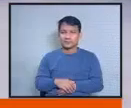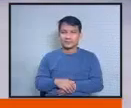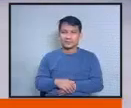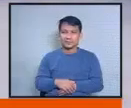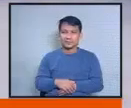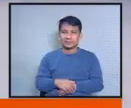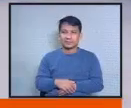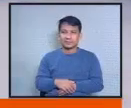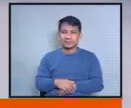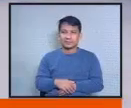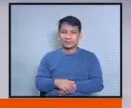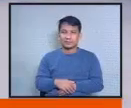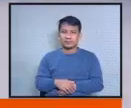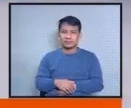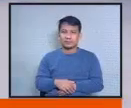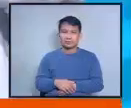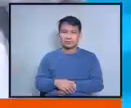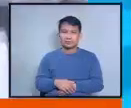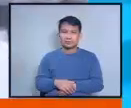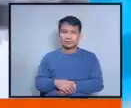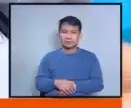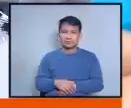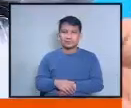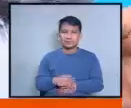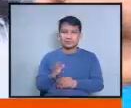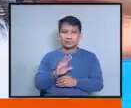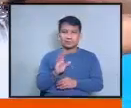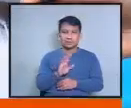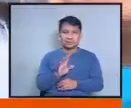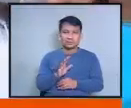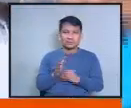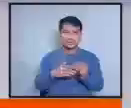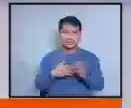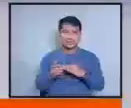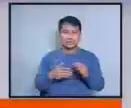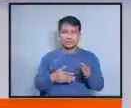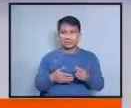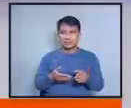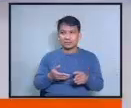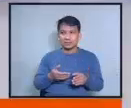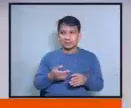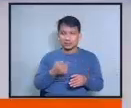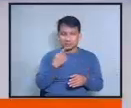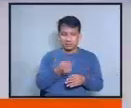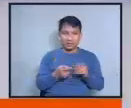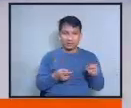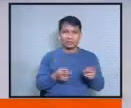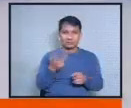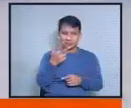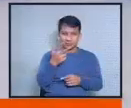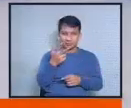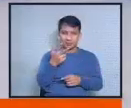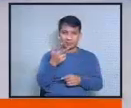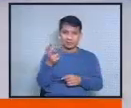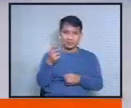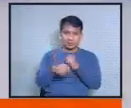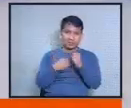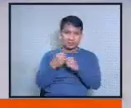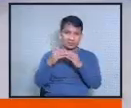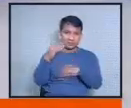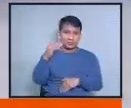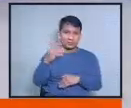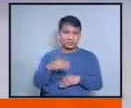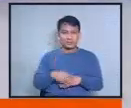Pero ngayon po, sir, February 2018 hindi, po, tinaasan po ako. Kaya ako na pag ganun. Kasi hanggang 3 years lang masisingil natin. Ba't ngayon